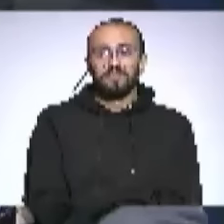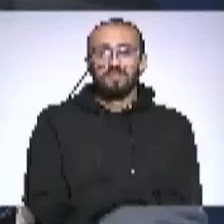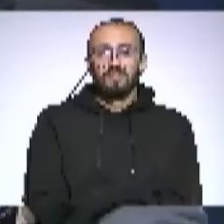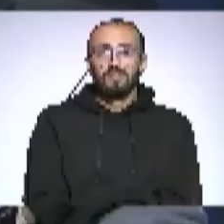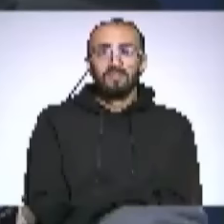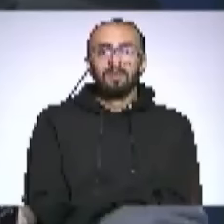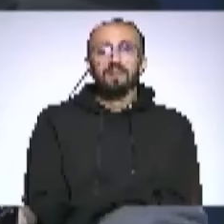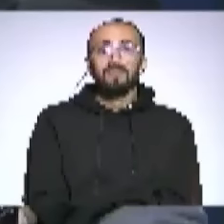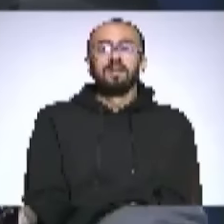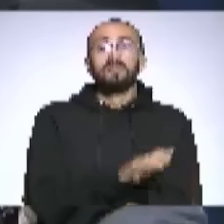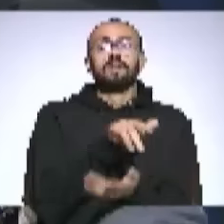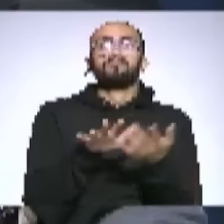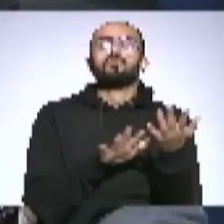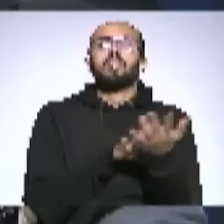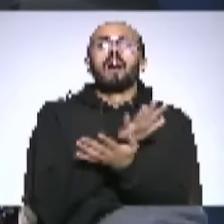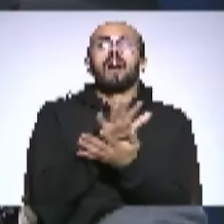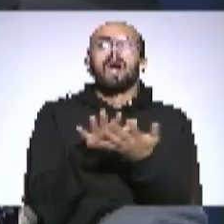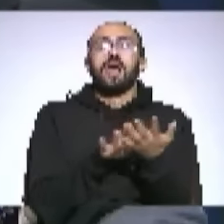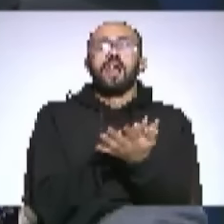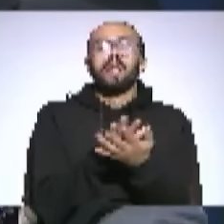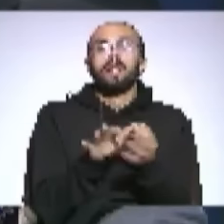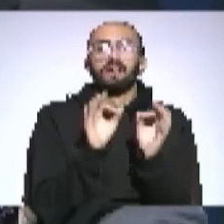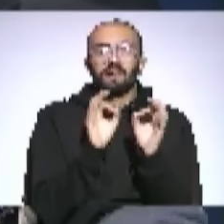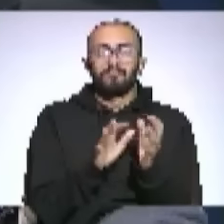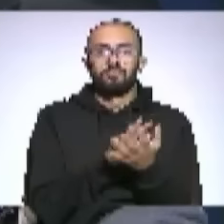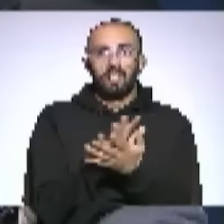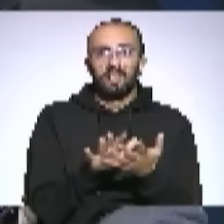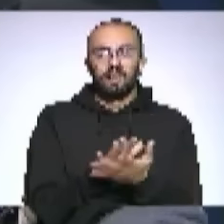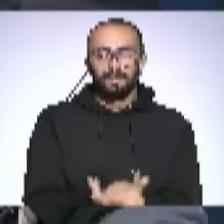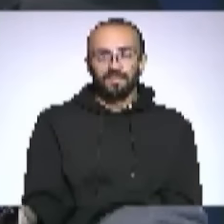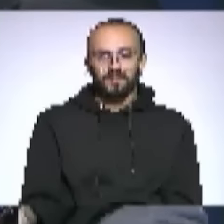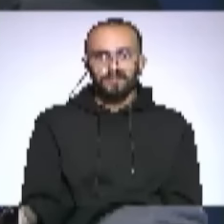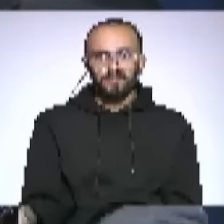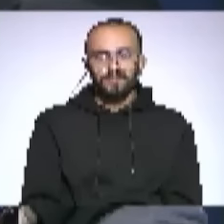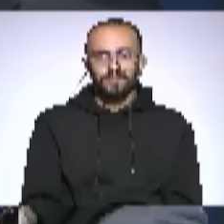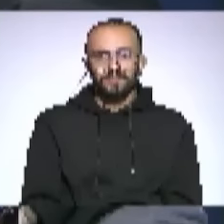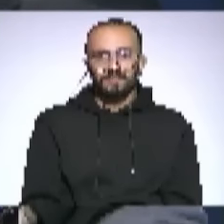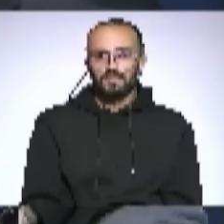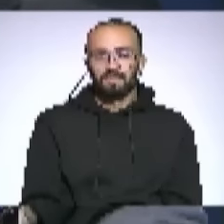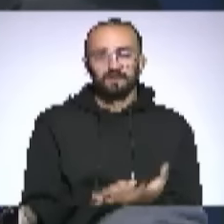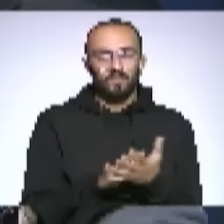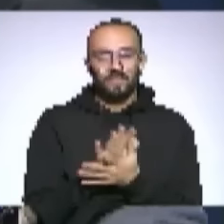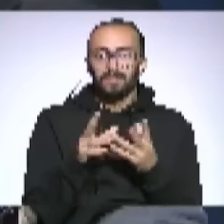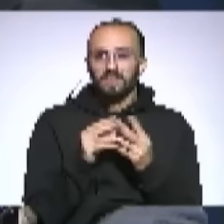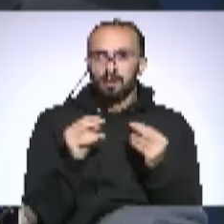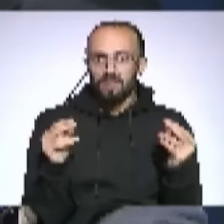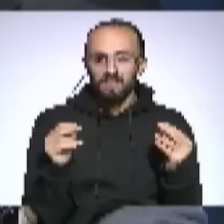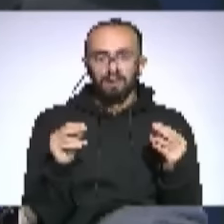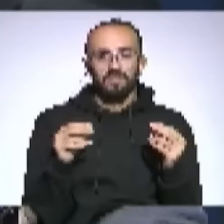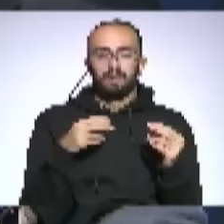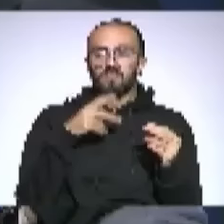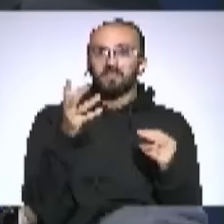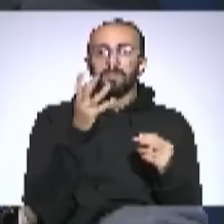الوضع كله مشاكل سيدنا وال المشاكل مشاكل كبير وحبس بعضينا هي حبستني وانا